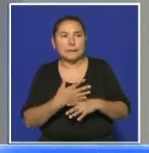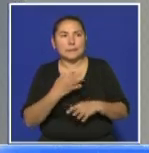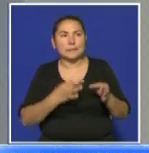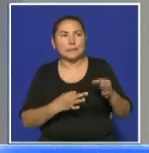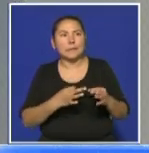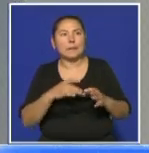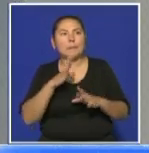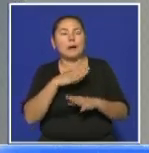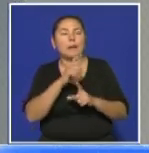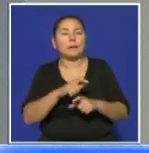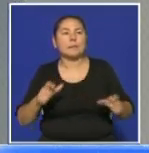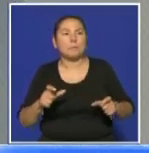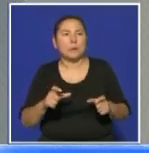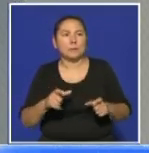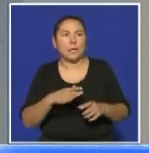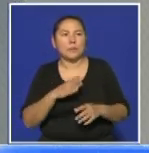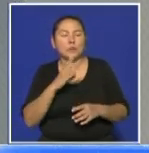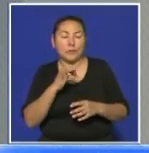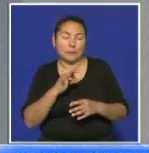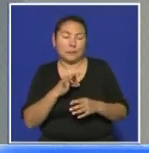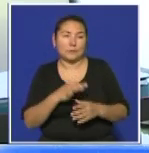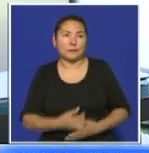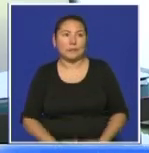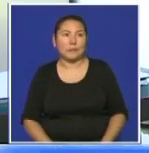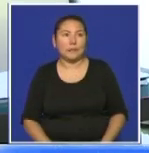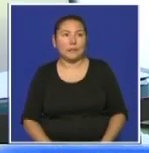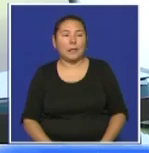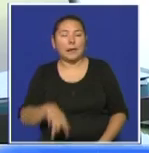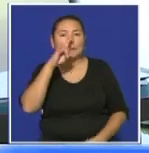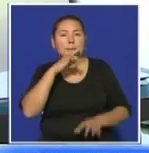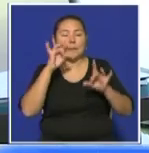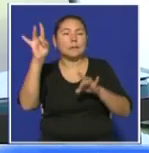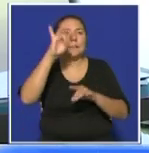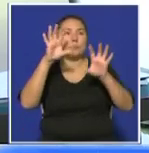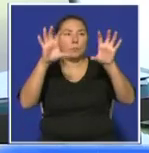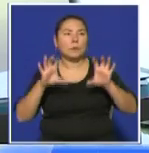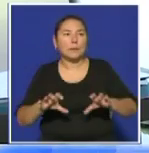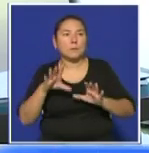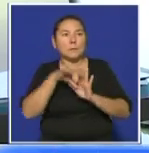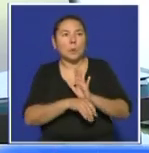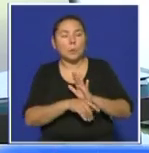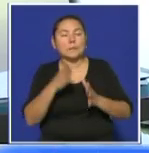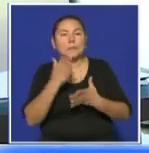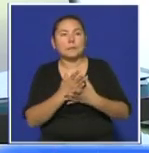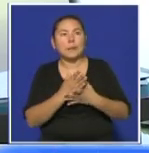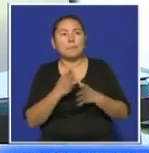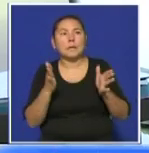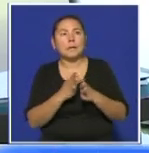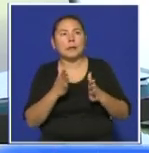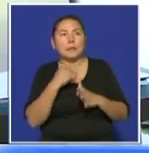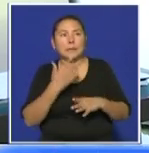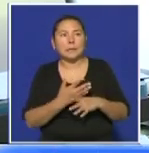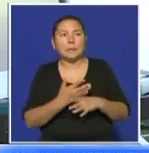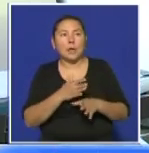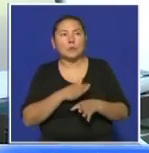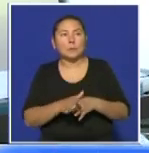барлық азаматтардың шағымы толық қанағаттандырылған. Қазақстан Республикасының микроқаржы ұйымдары туралы заңы бар, арнайы қолданған.